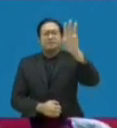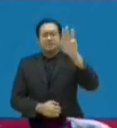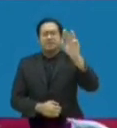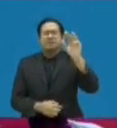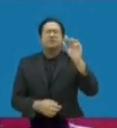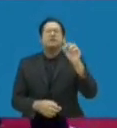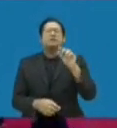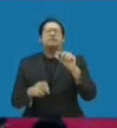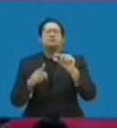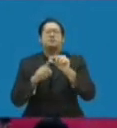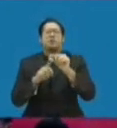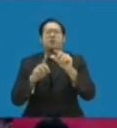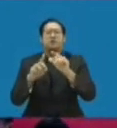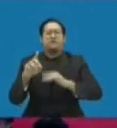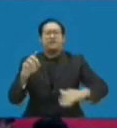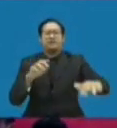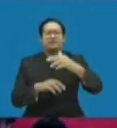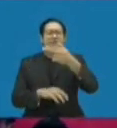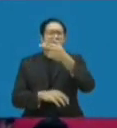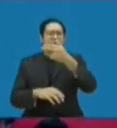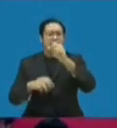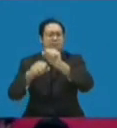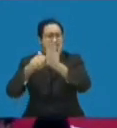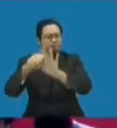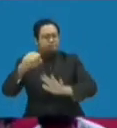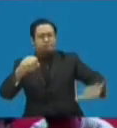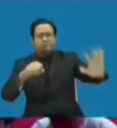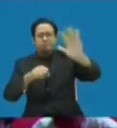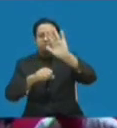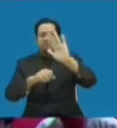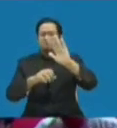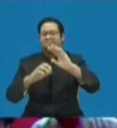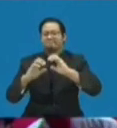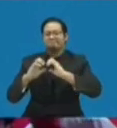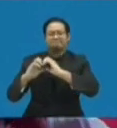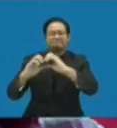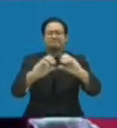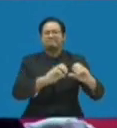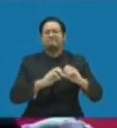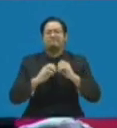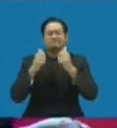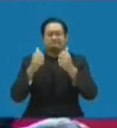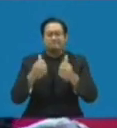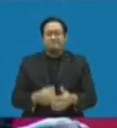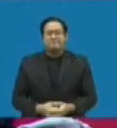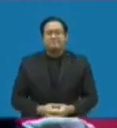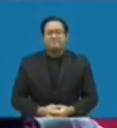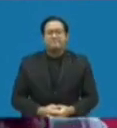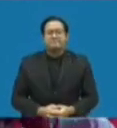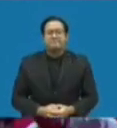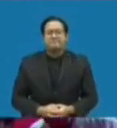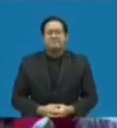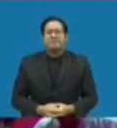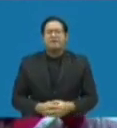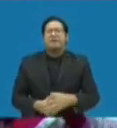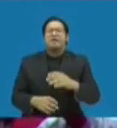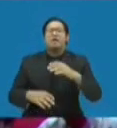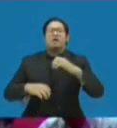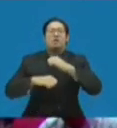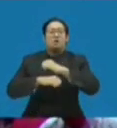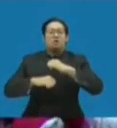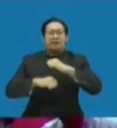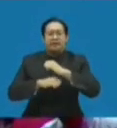Indonesia seluruh penjuru nusantara di seluruh Kontingen pelatih dan ofisial